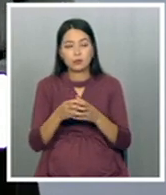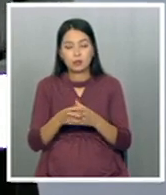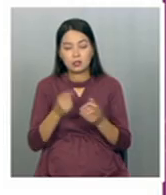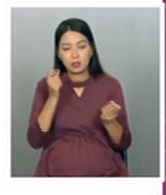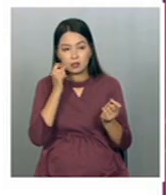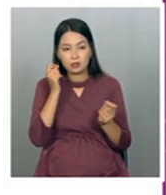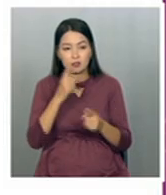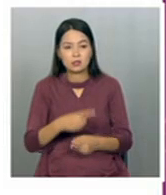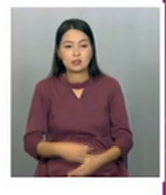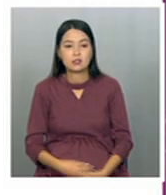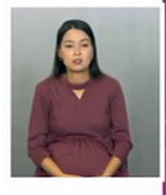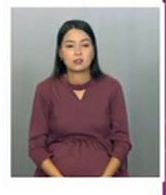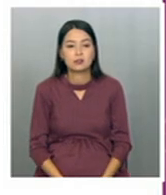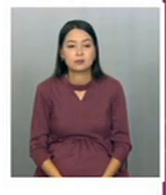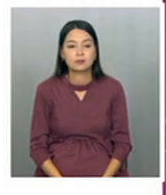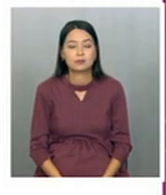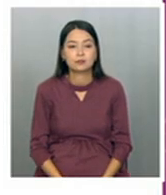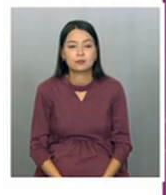анықтаңыз.